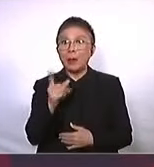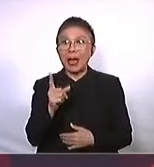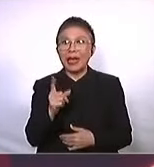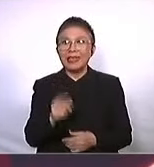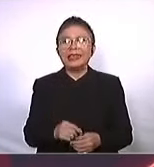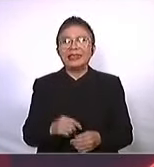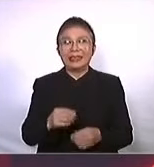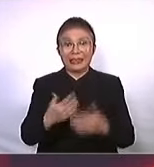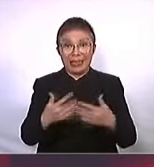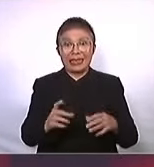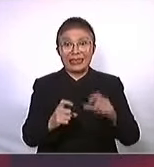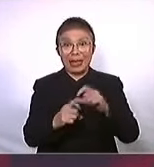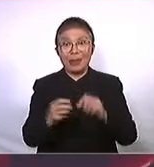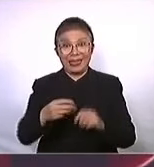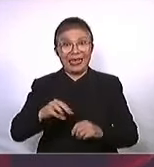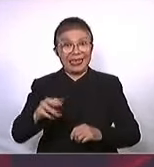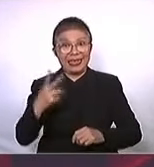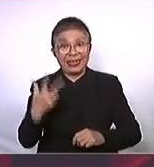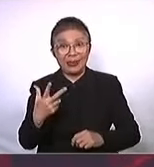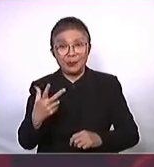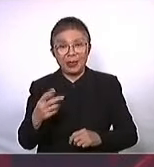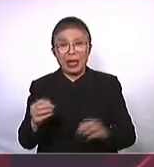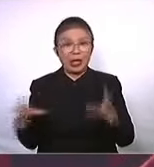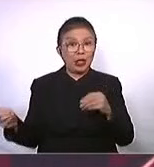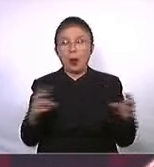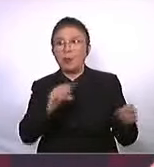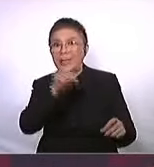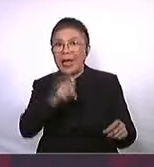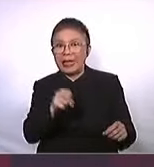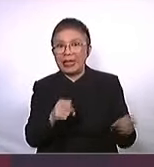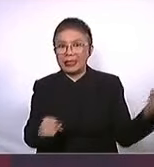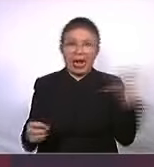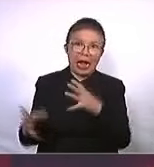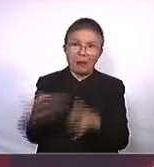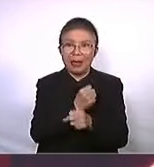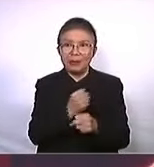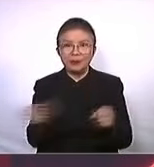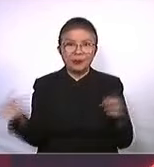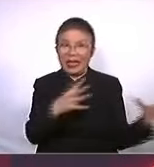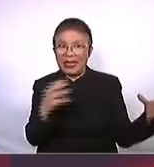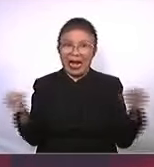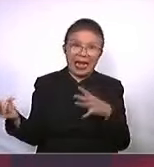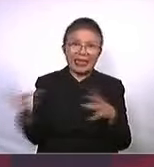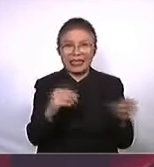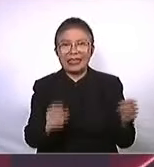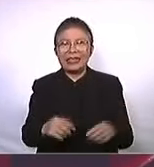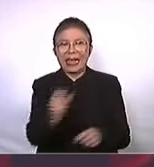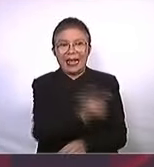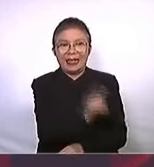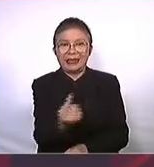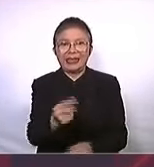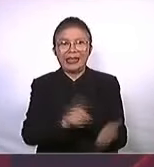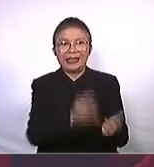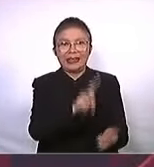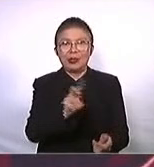ini mereka akan saling bertanya dan memberikan tanggapan. Interaksi antar kandidat